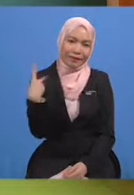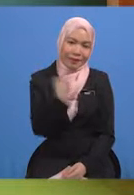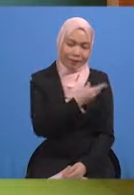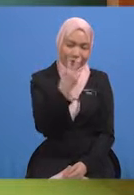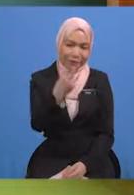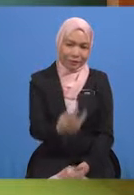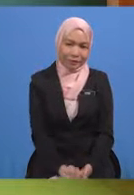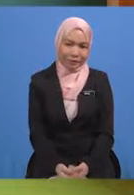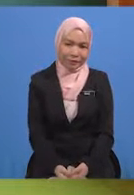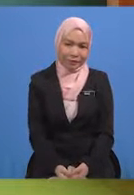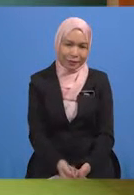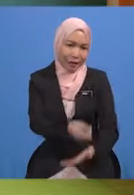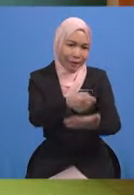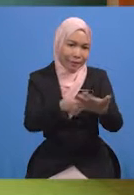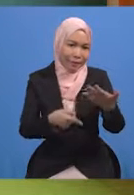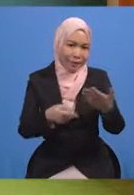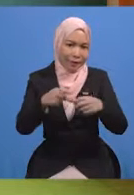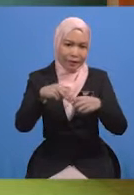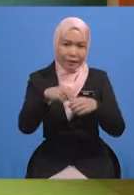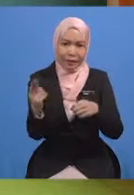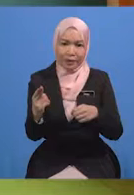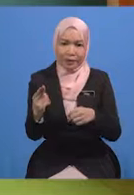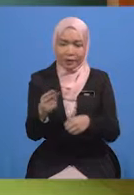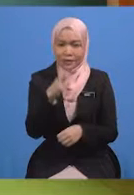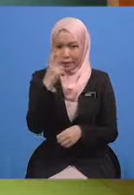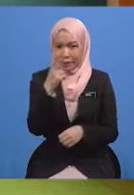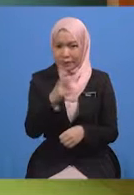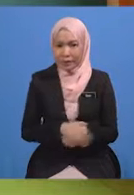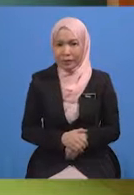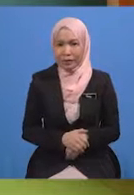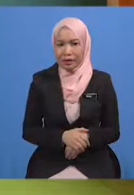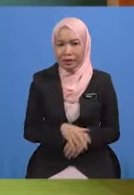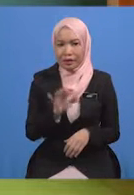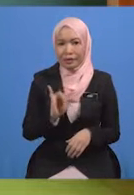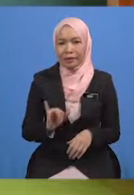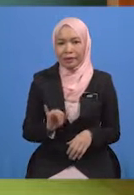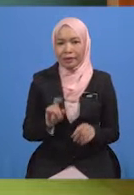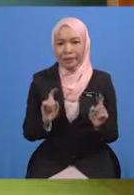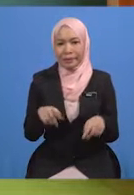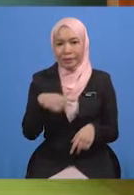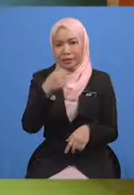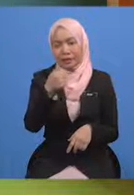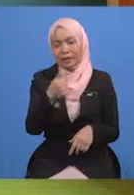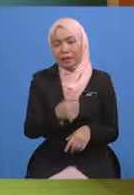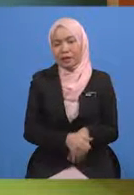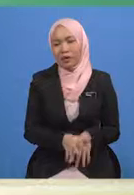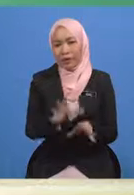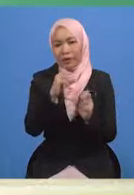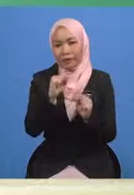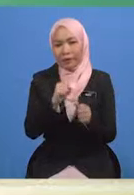Mari kita lihat apakah hasil pemerhatian yang harus kamu